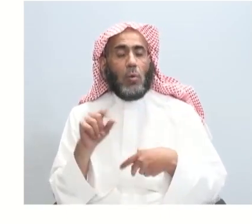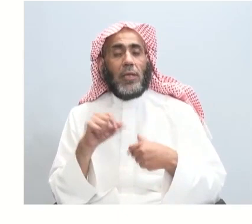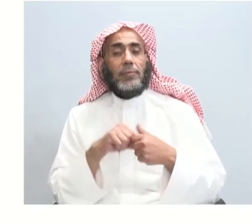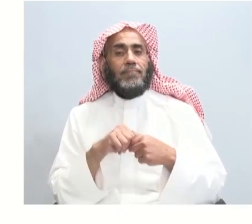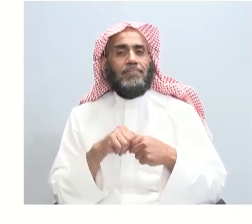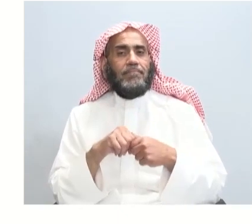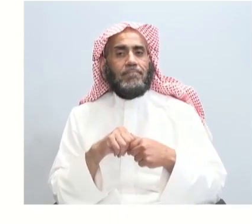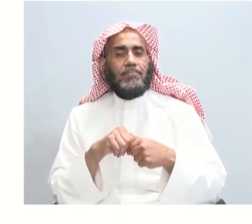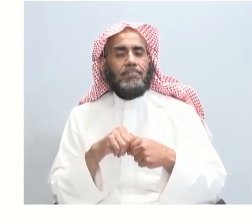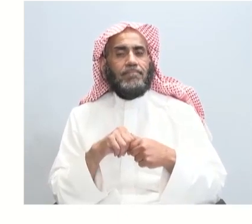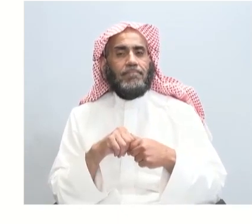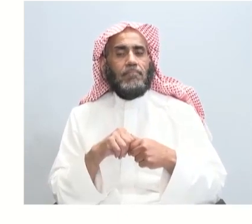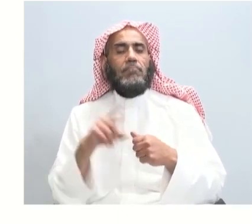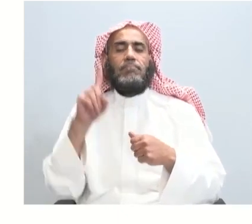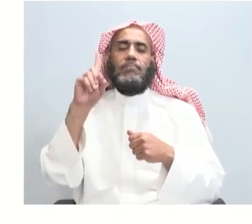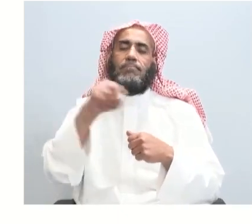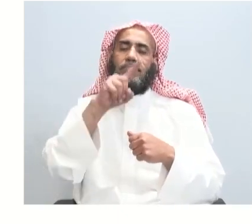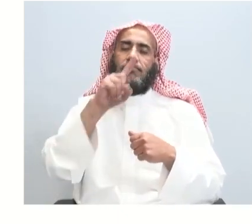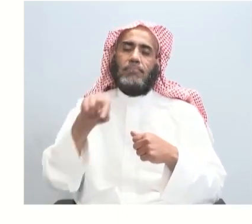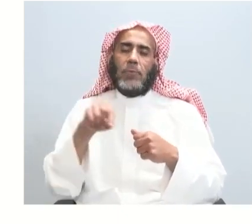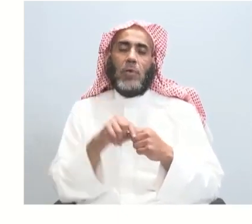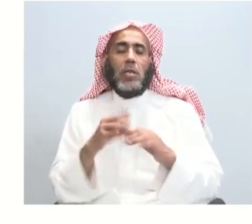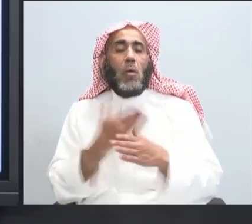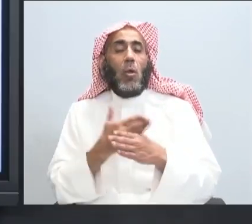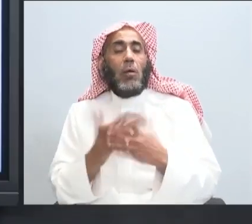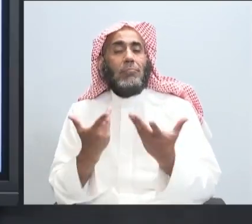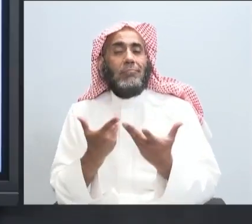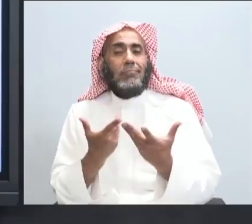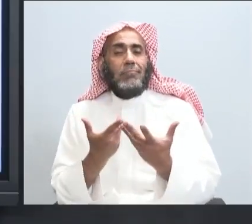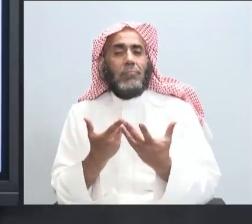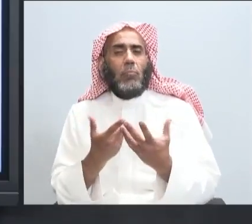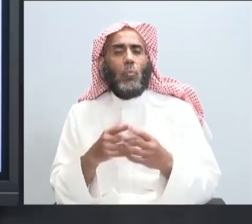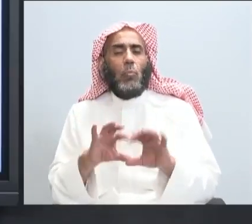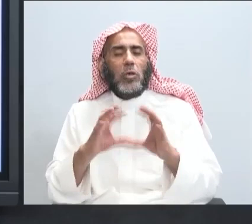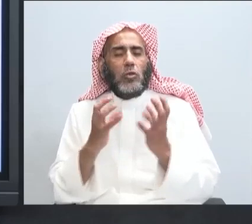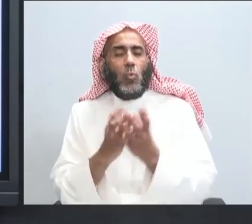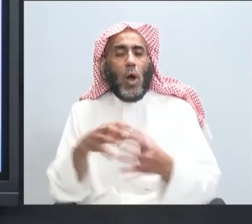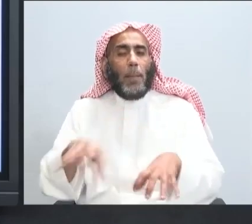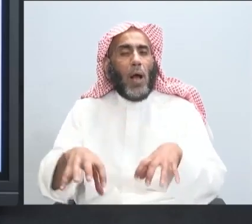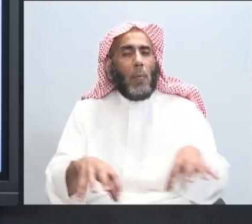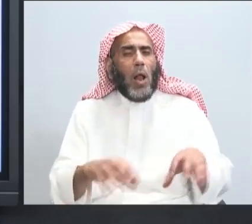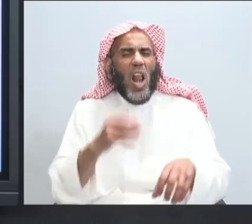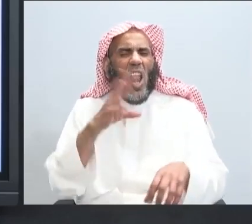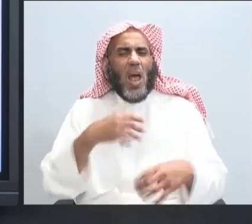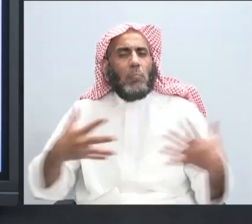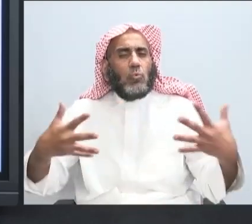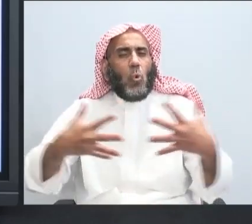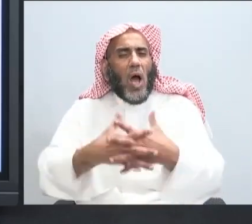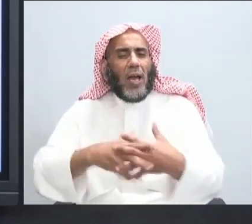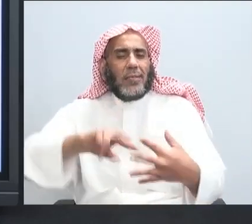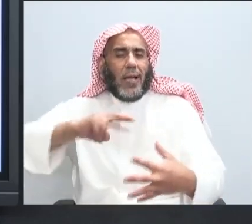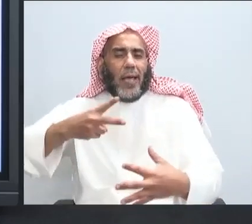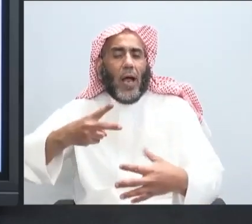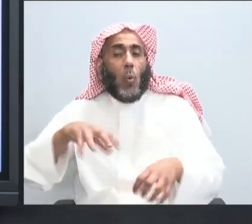ممتاز، خاطئ. لماذا؟ لأن هي مجموعة من القبائل المعينة التي لم تخالط غيرها،